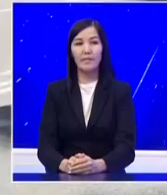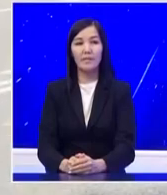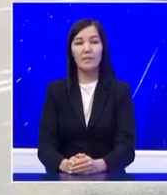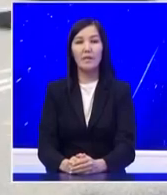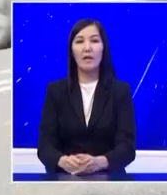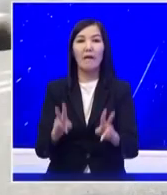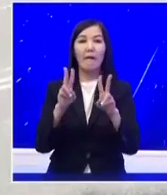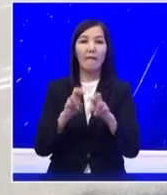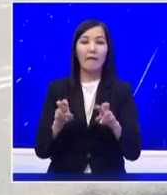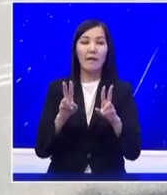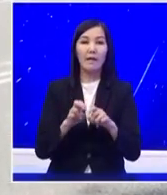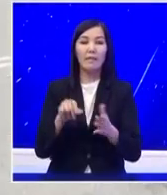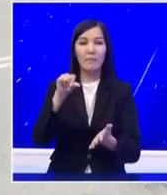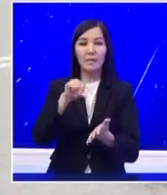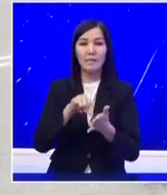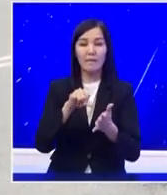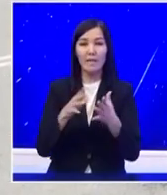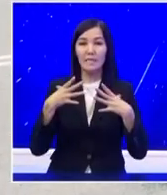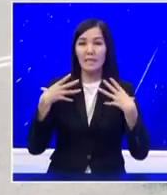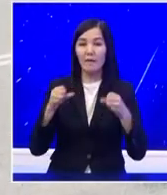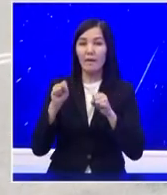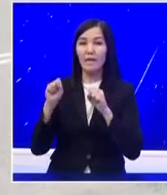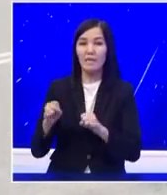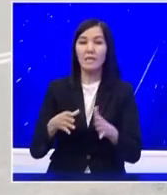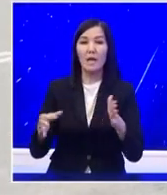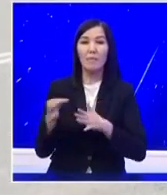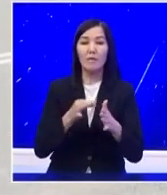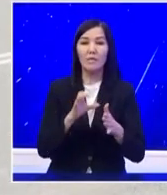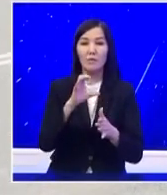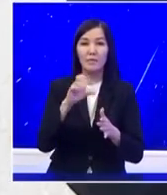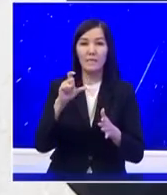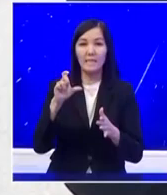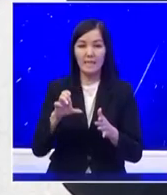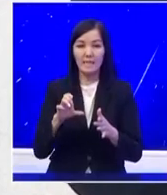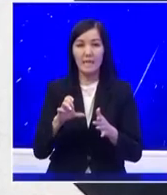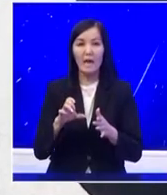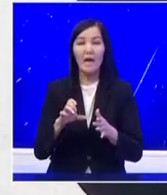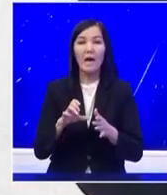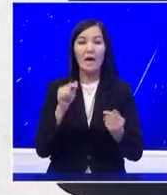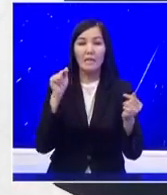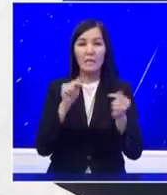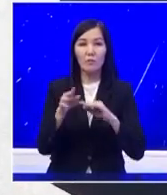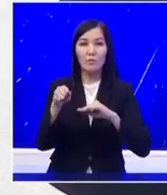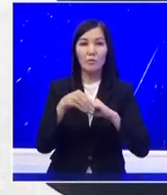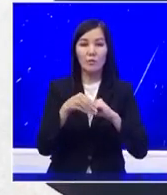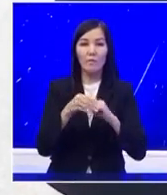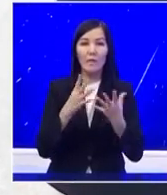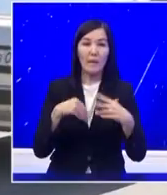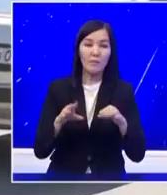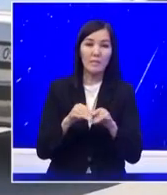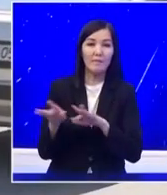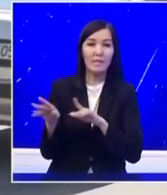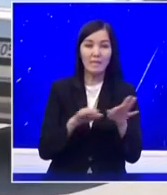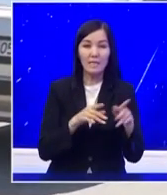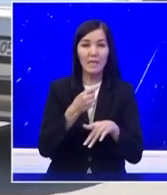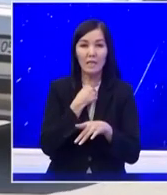Масштабный рейд провели представители Департамента здравоохранения, областного санэпиднадзора, антикоррупционного комитета и общественные деятели Талдыкургана. В